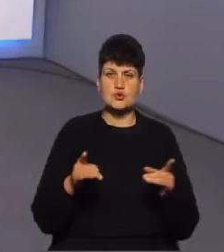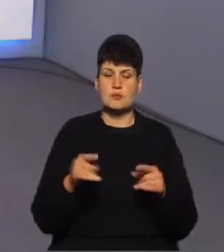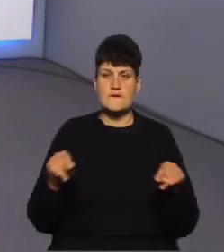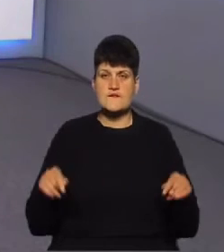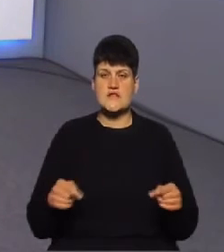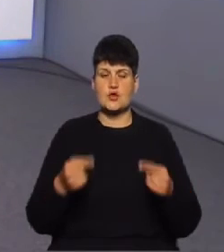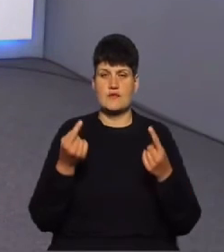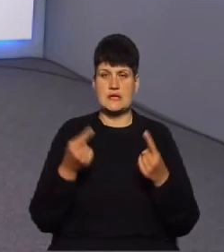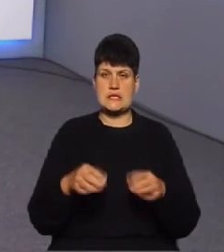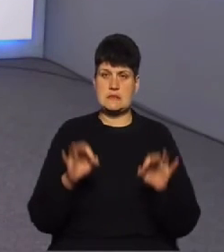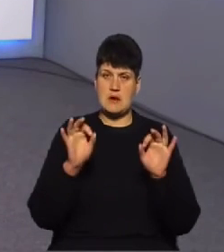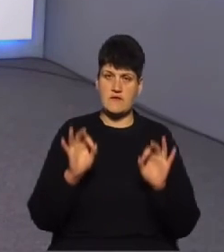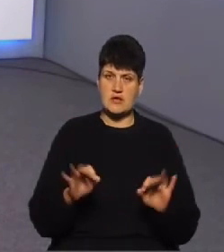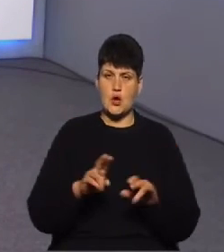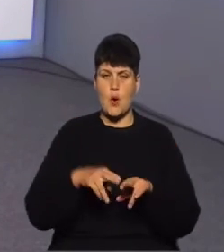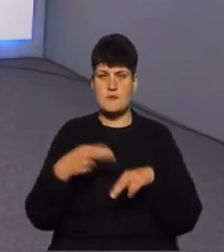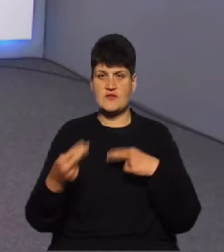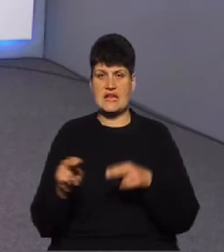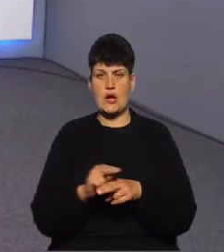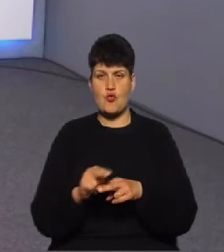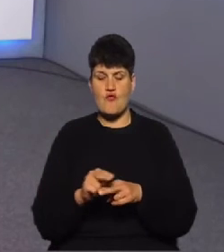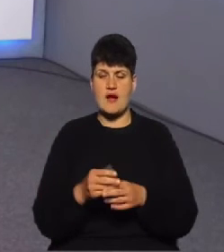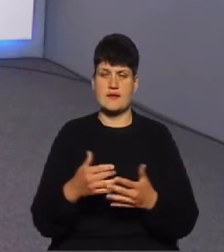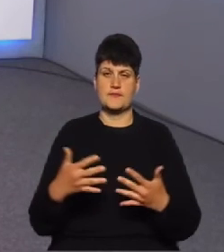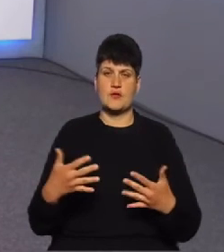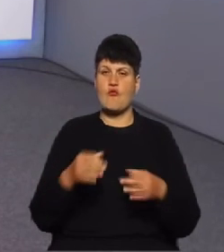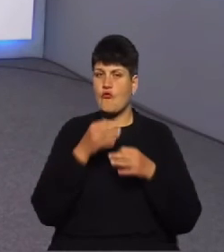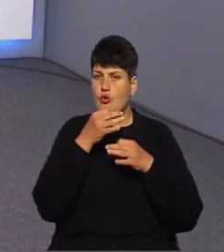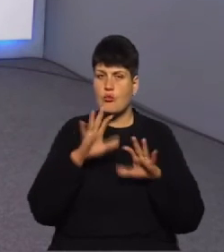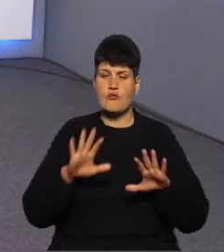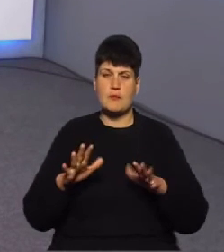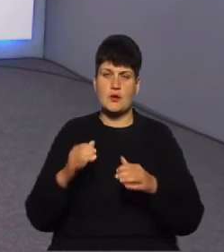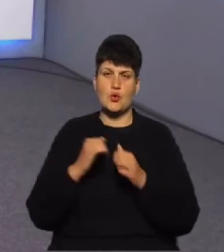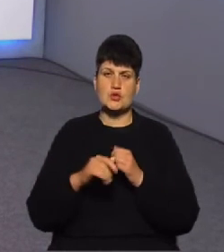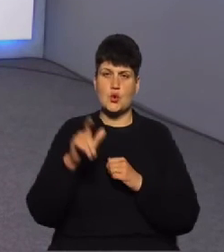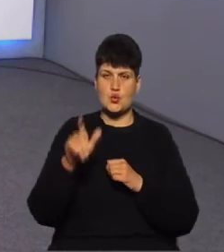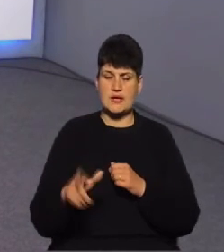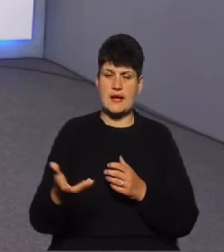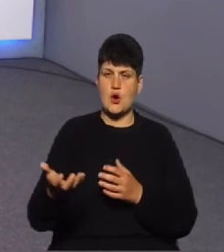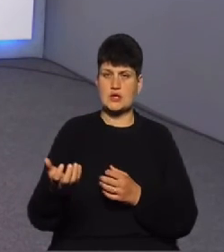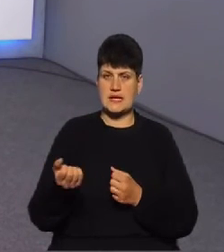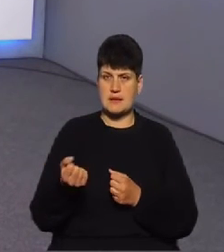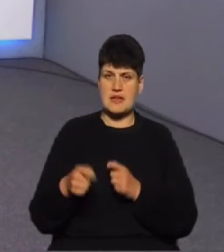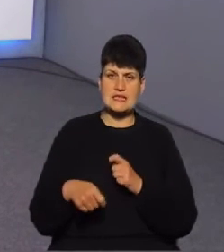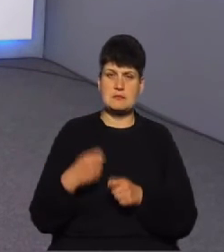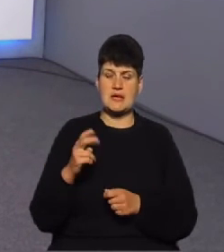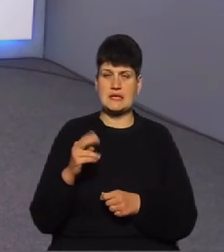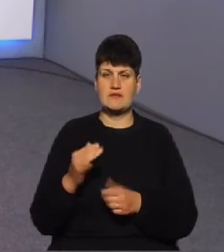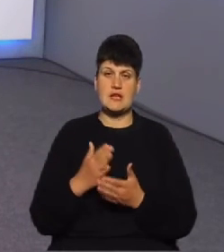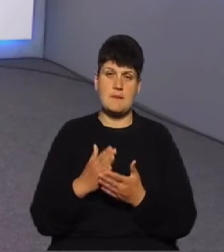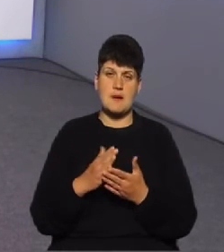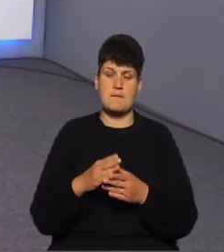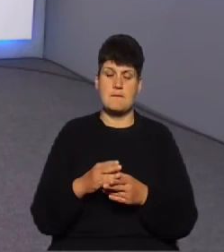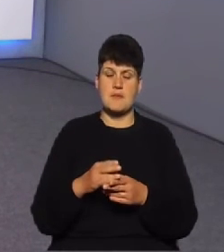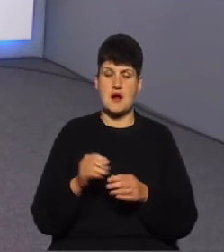справедливість, компенсувати те лікування і так далі? Дивіться, в будь-якому випадку кожна людина, яка отримала збитки, вона має право на відшкодування.